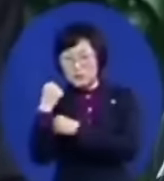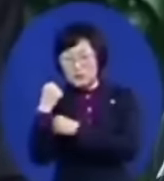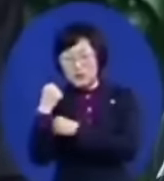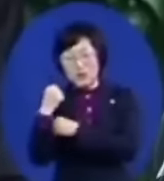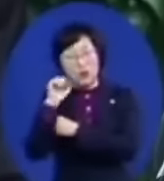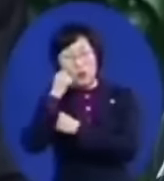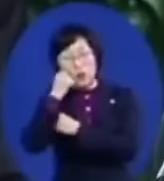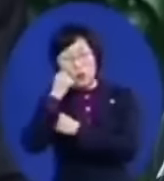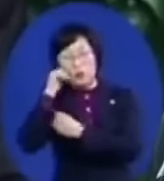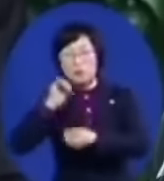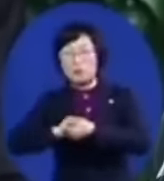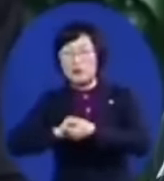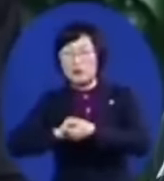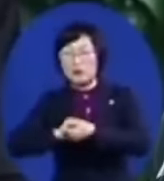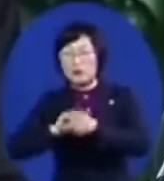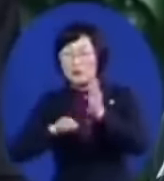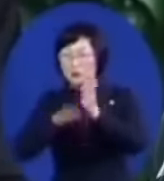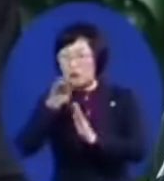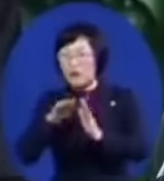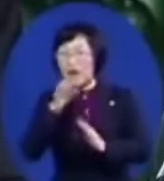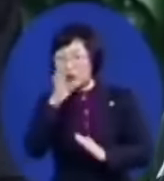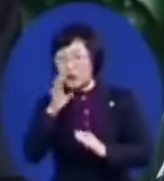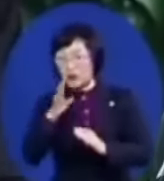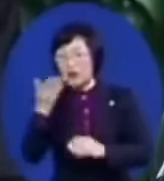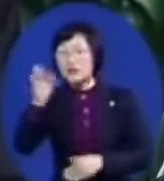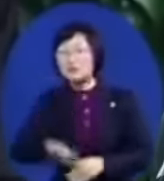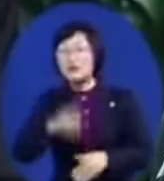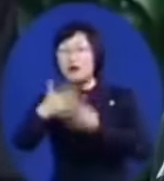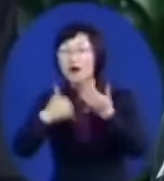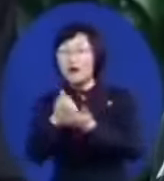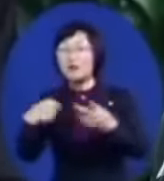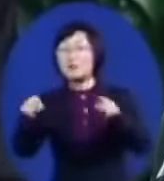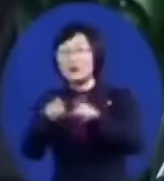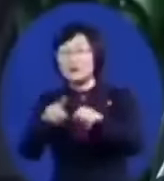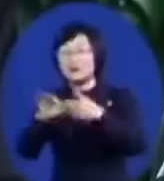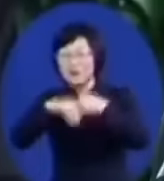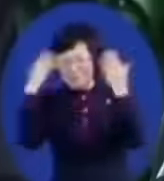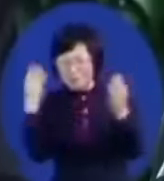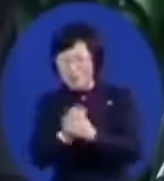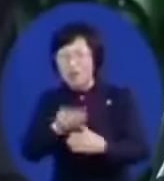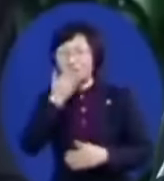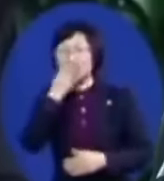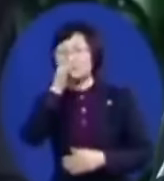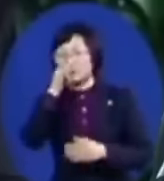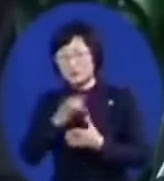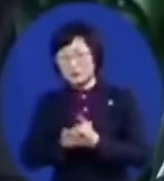있지요. 하나님과 같이 하시면 무한한 길을 건강하십니다.